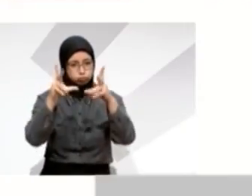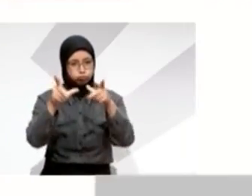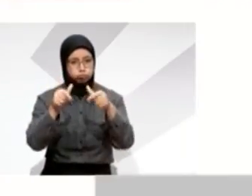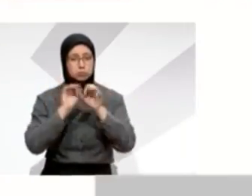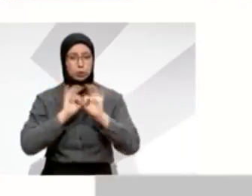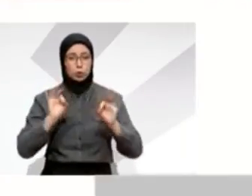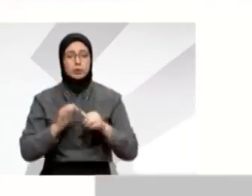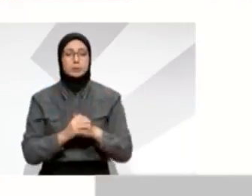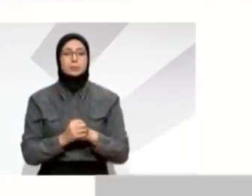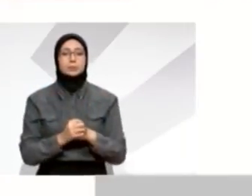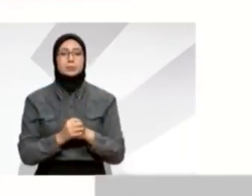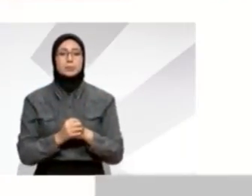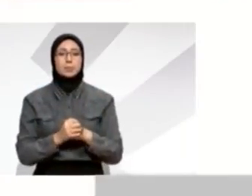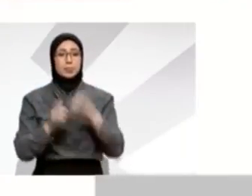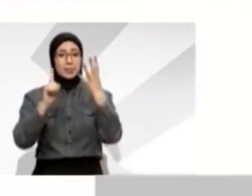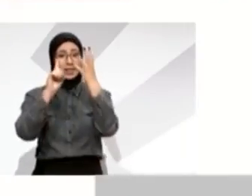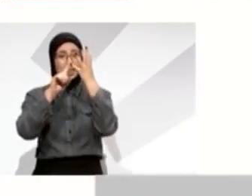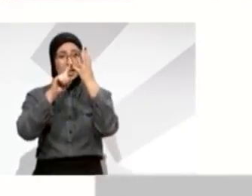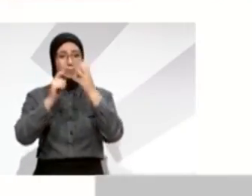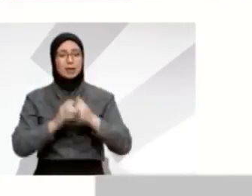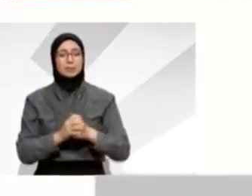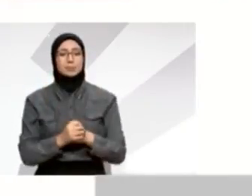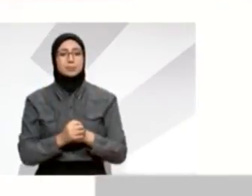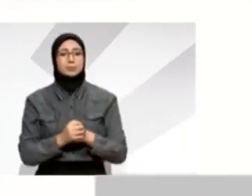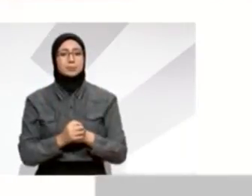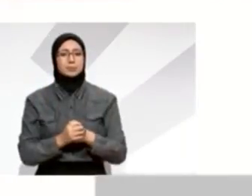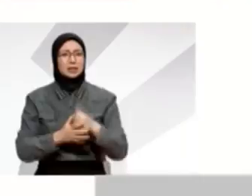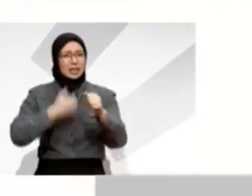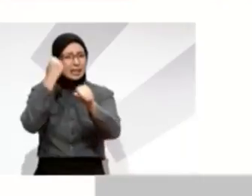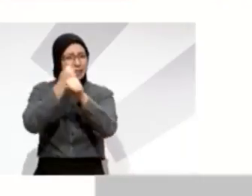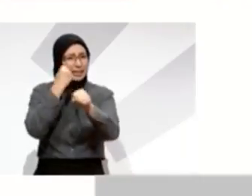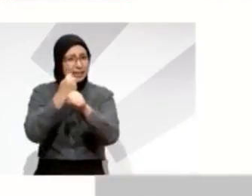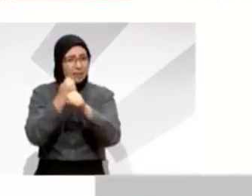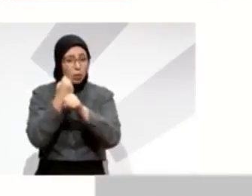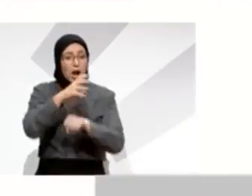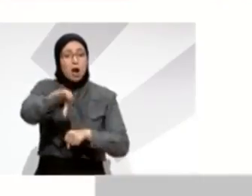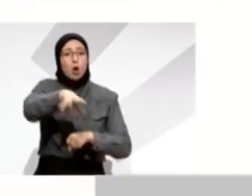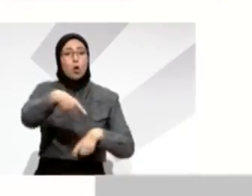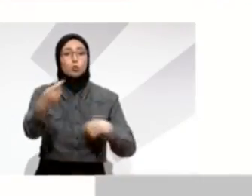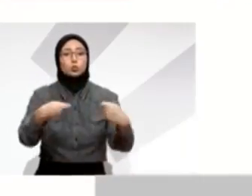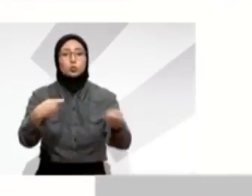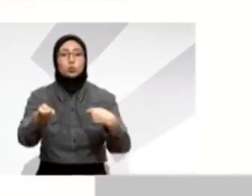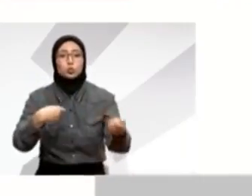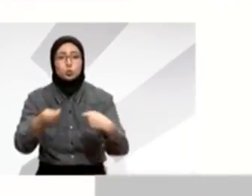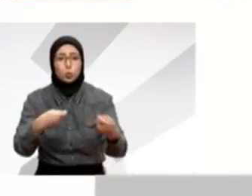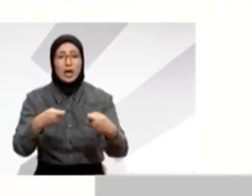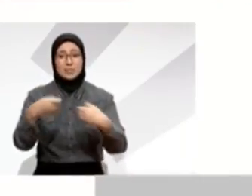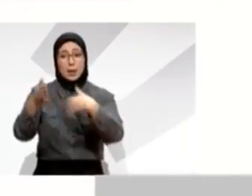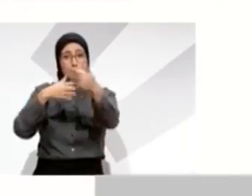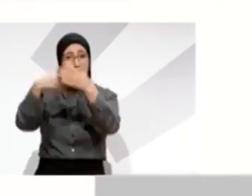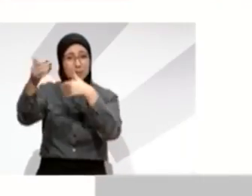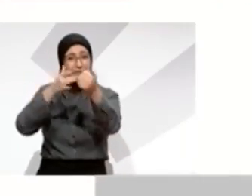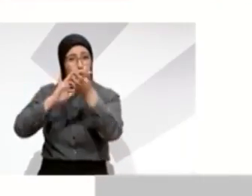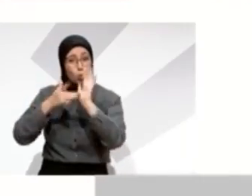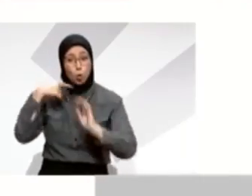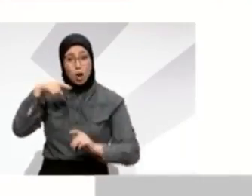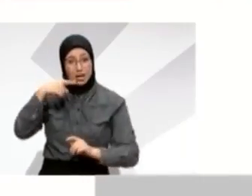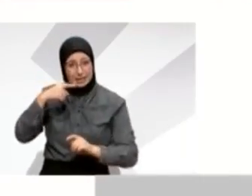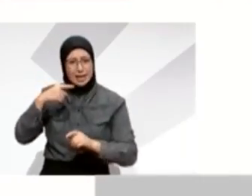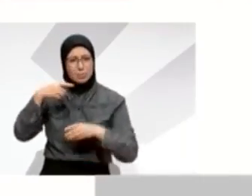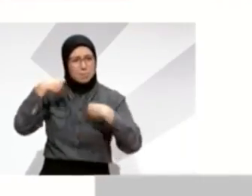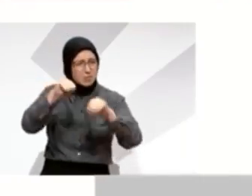الاساسيه رابعا العمل الاحداث السوق جويه الاستقطاب المنتوج المحلي